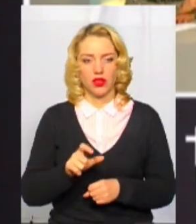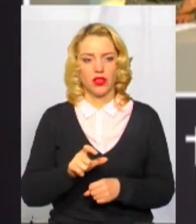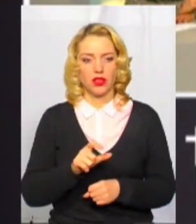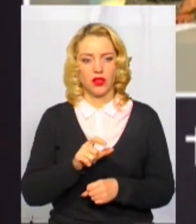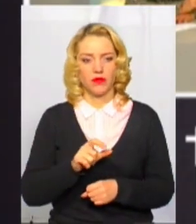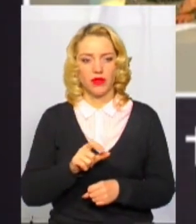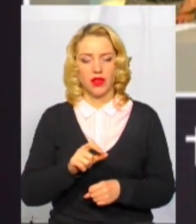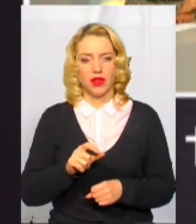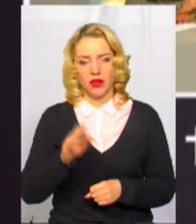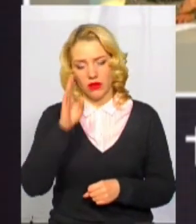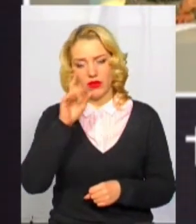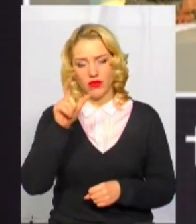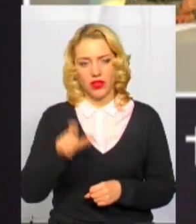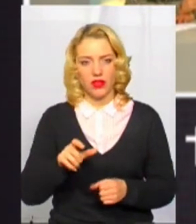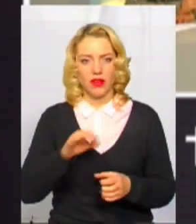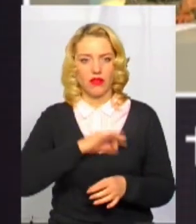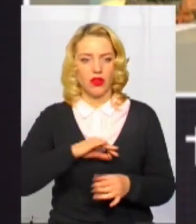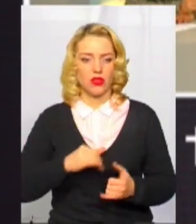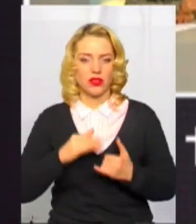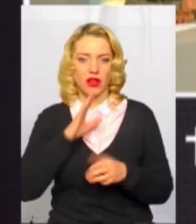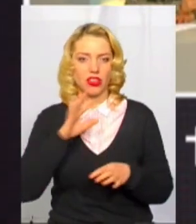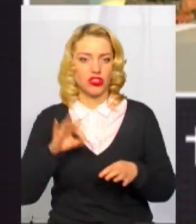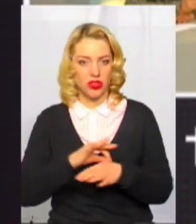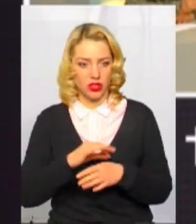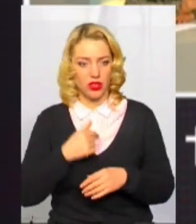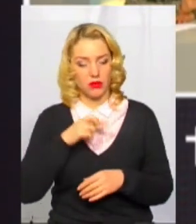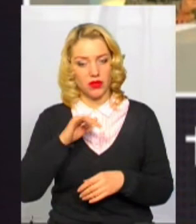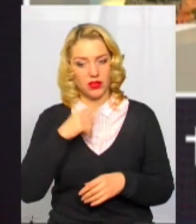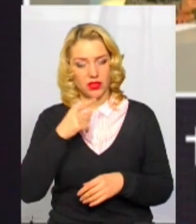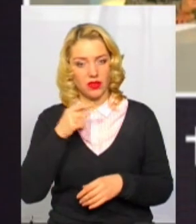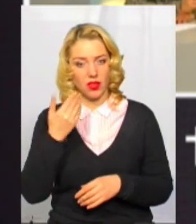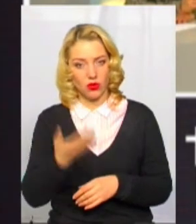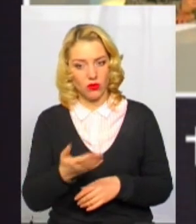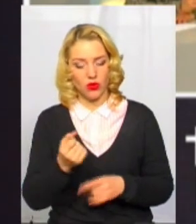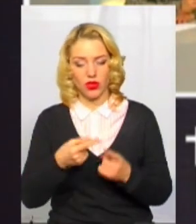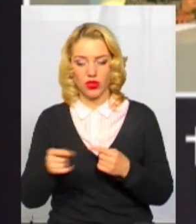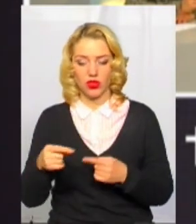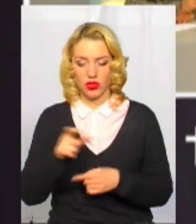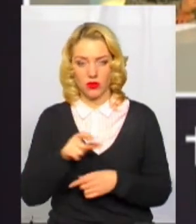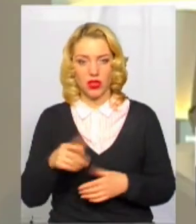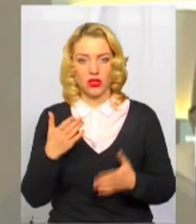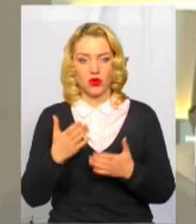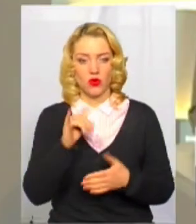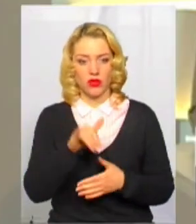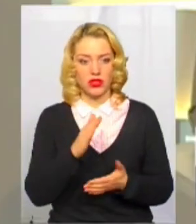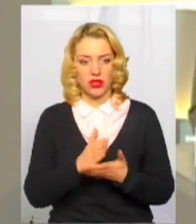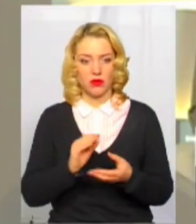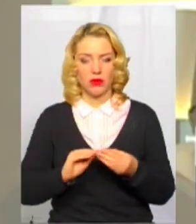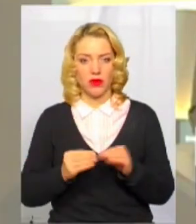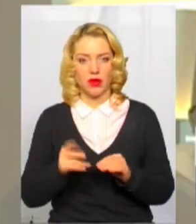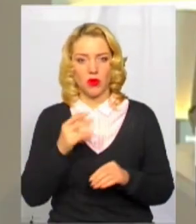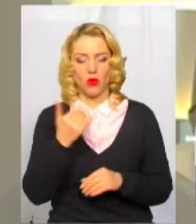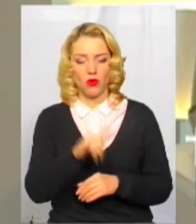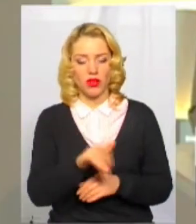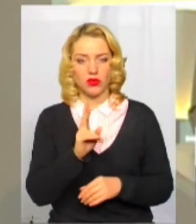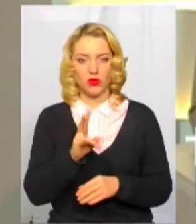Борис, він використав дійсно для жінки. То я хотіла би йому сказати і іншим мешканцям, якщо ви маєте таку проблему і вас